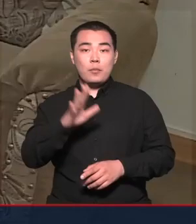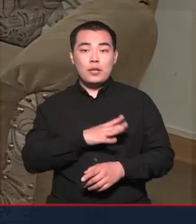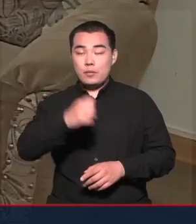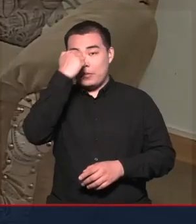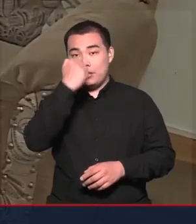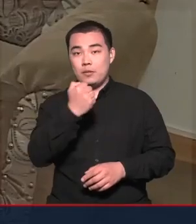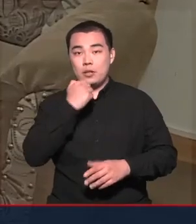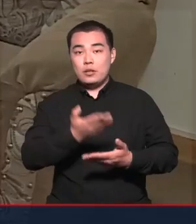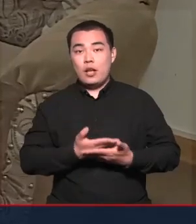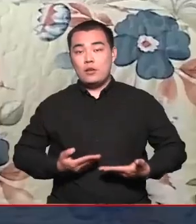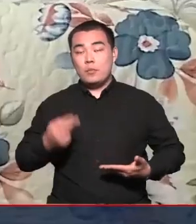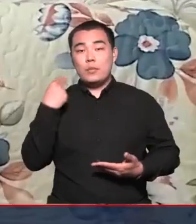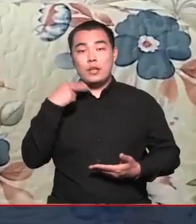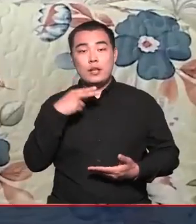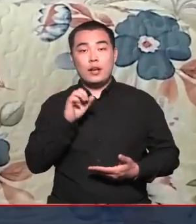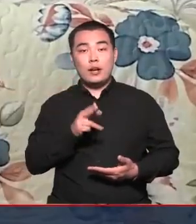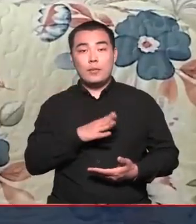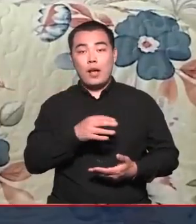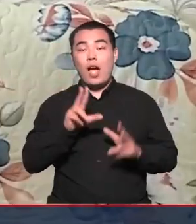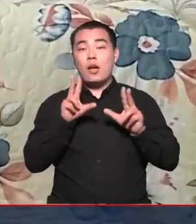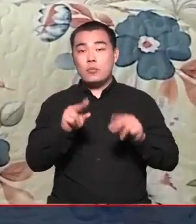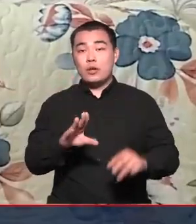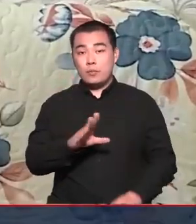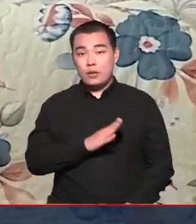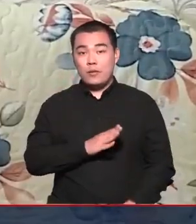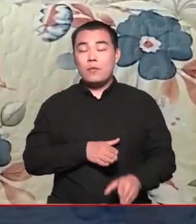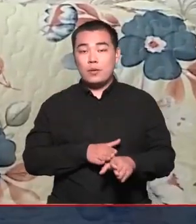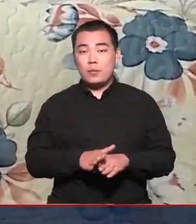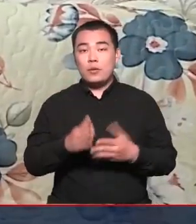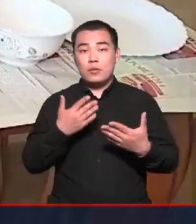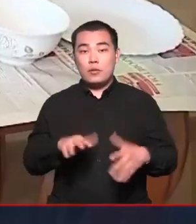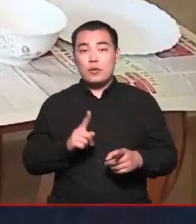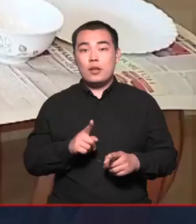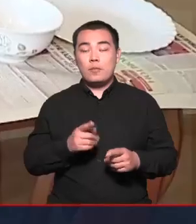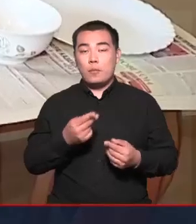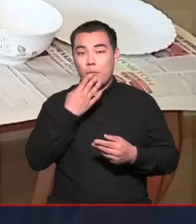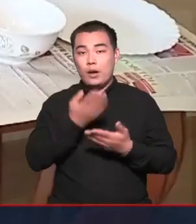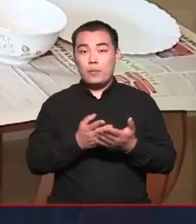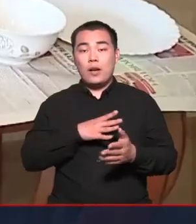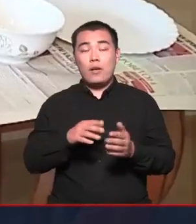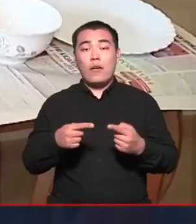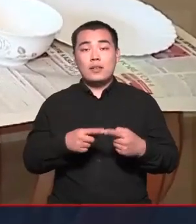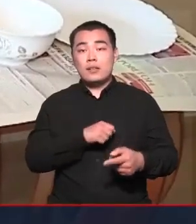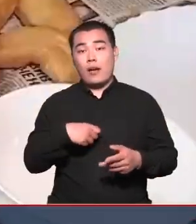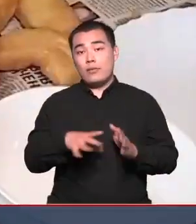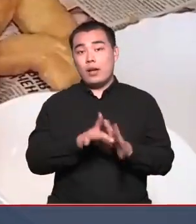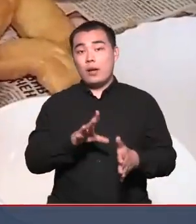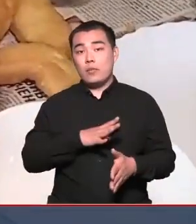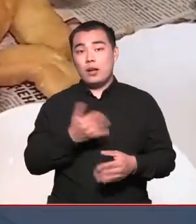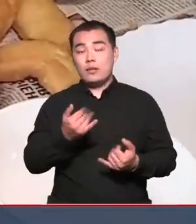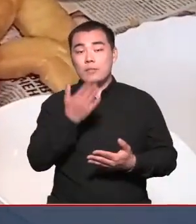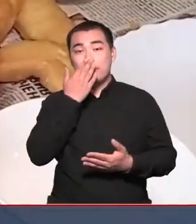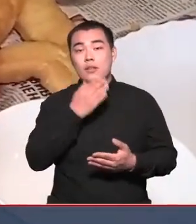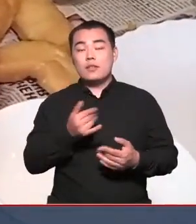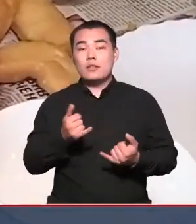Спасибо нашему президенту, как он вот обещал, нас не оставил. Квартиру выбирали сами. Сегодня здесь уже запах